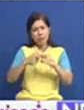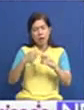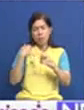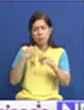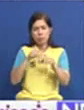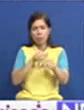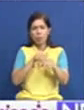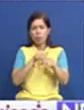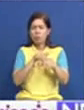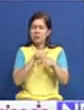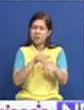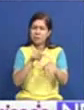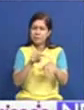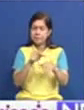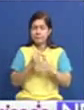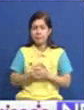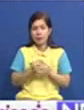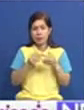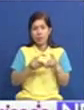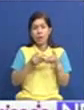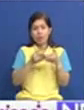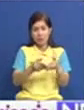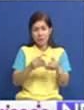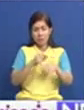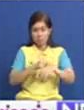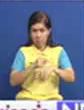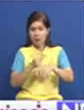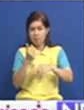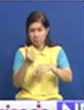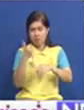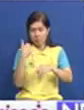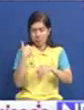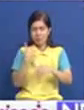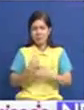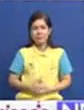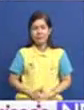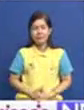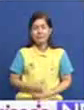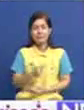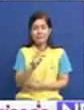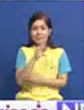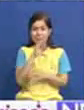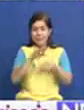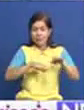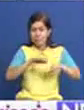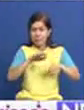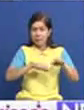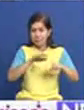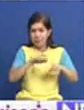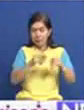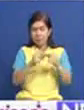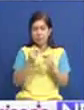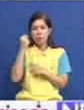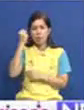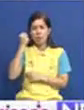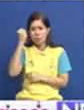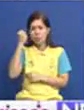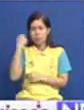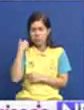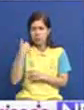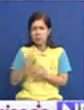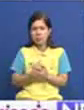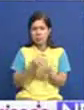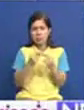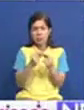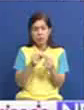ยอะอ่ะแต่ว่าเรือมันกะเวลาได้พอดีกว่า เมื่อเปรียบเทียบการเดินทางด้วยรถยนต์จากย่านบางกะปิไป